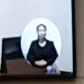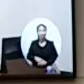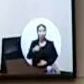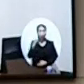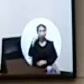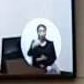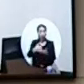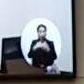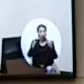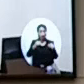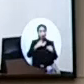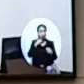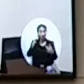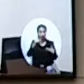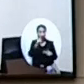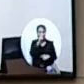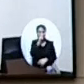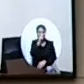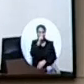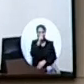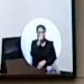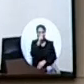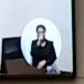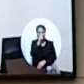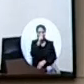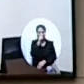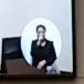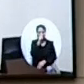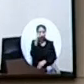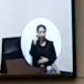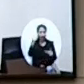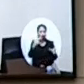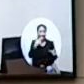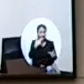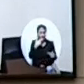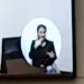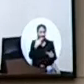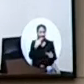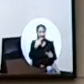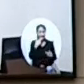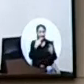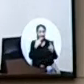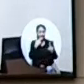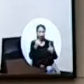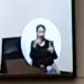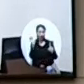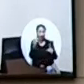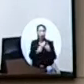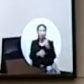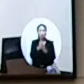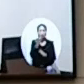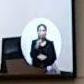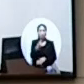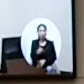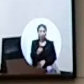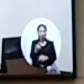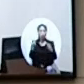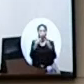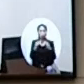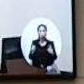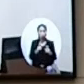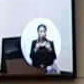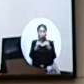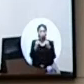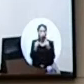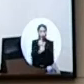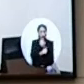본안건을 원한대로 가결하고자 하는데 이의 없으십니까? 이의가 없으므로 의사협정 제21항 안동시 임대주택 분쟁조정위원회 설치